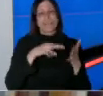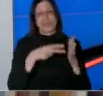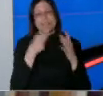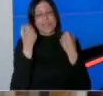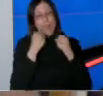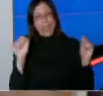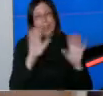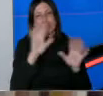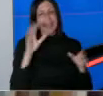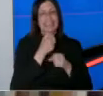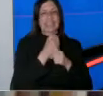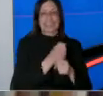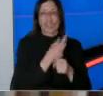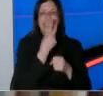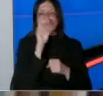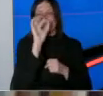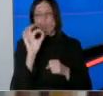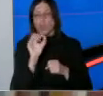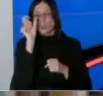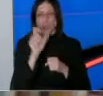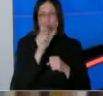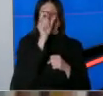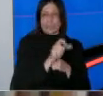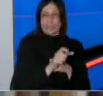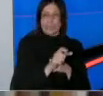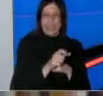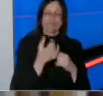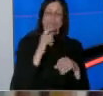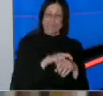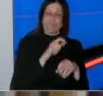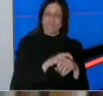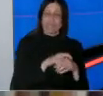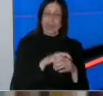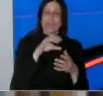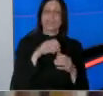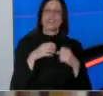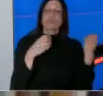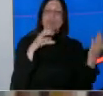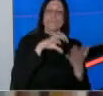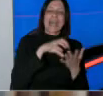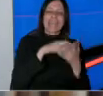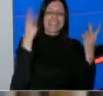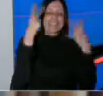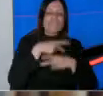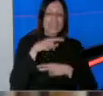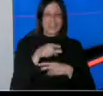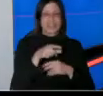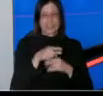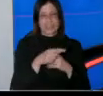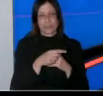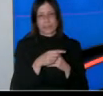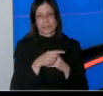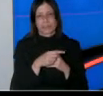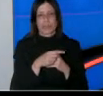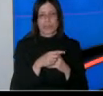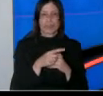בלי שיש ייצוג ל-20% מהאוכלוסייה, אז הגיע הזמן שהשמאל מרכז יבין את זה. אני רוצה לשאול אותך, זהו, אני רוצה לשאול אותך. 30 שנה